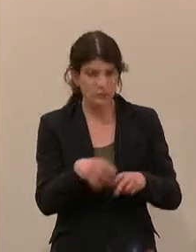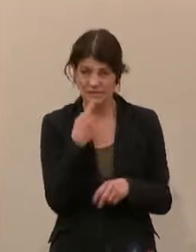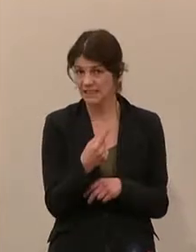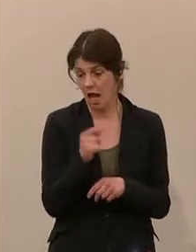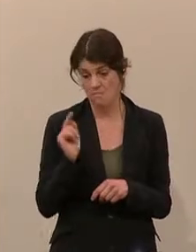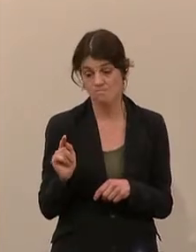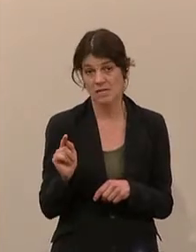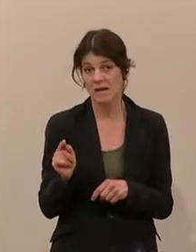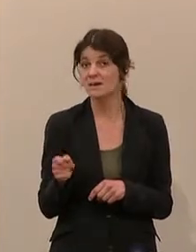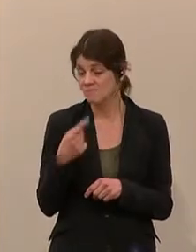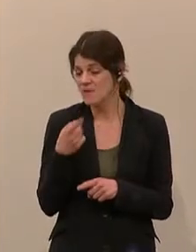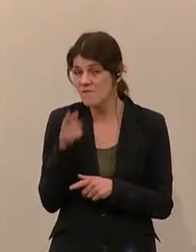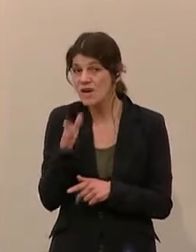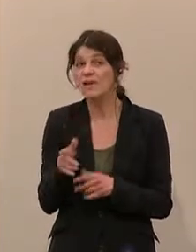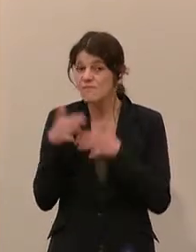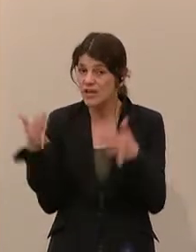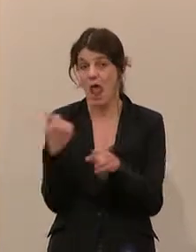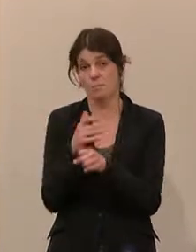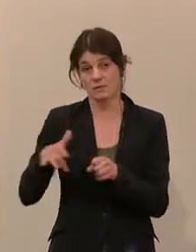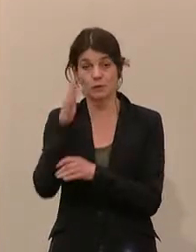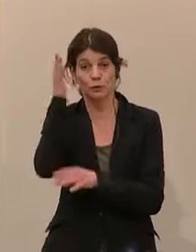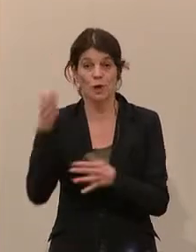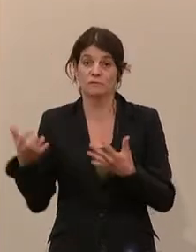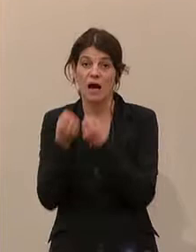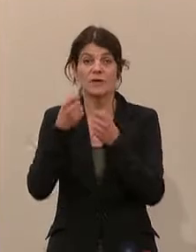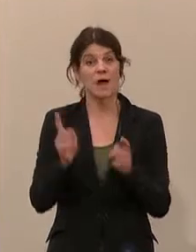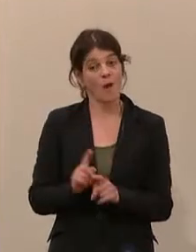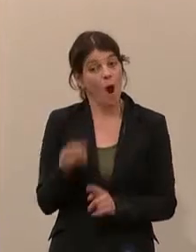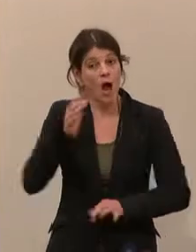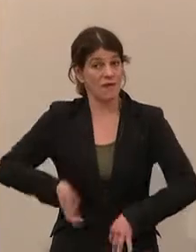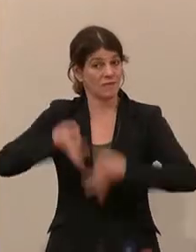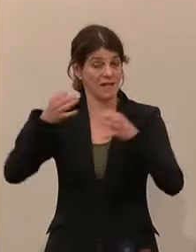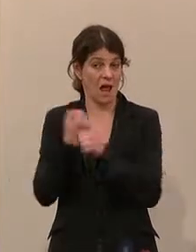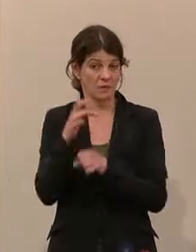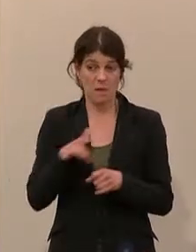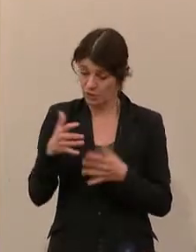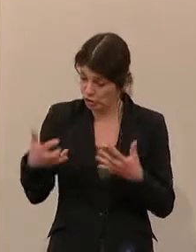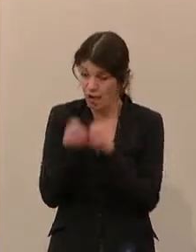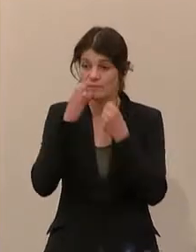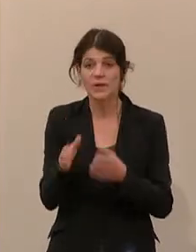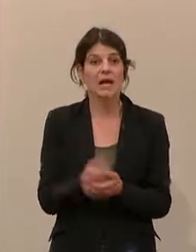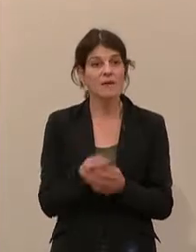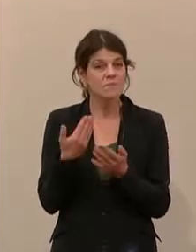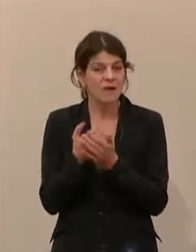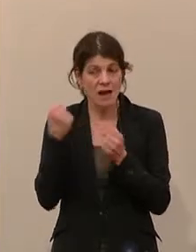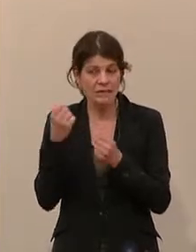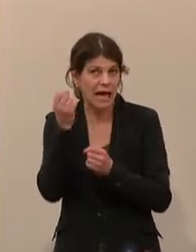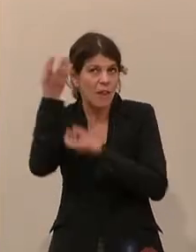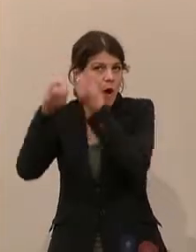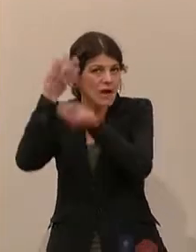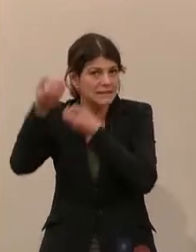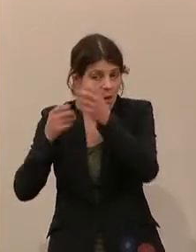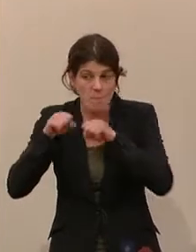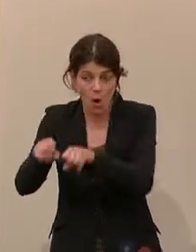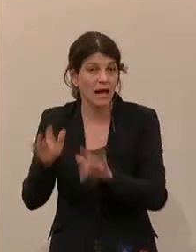wird besonders bescheinigt, dass Sie viele Arbeitsplätze schaffen, hochqualitative Arbeitsplätze schaffen, hohe Innovationskraft zeigen,